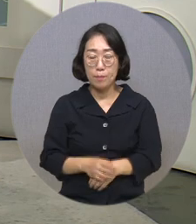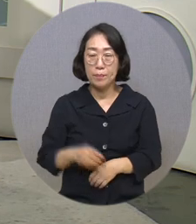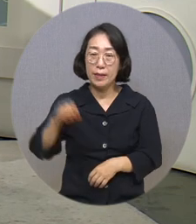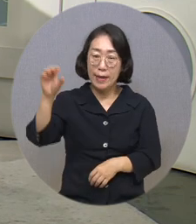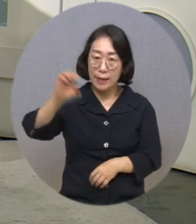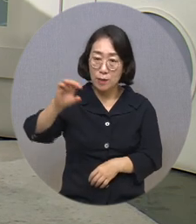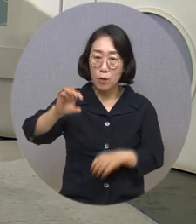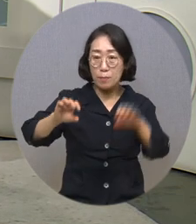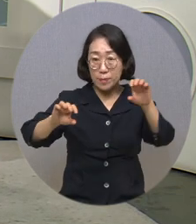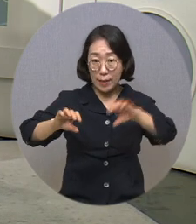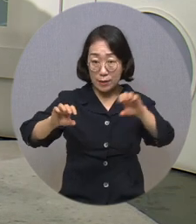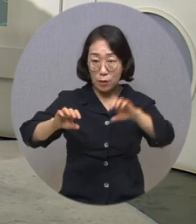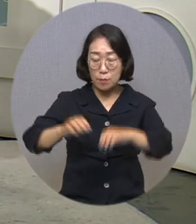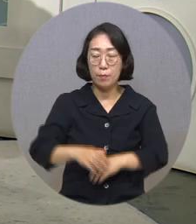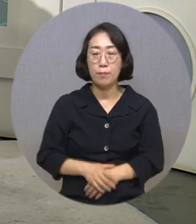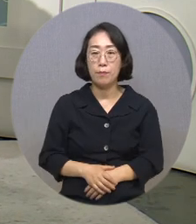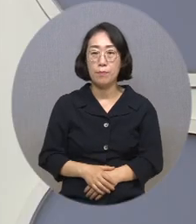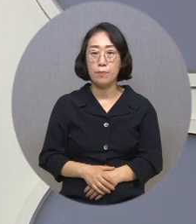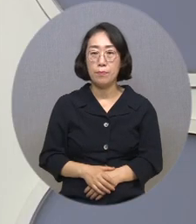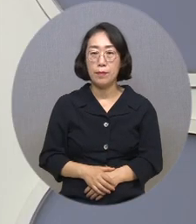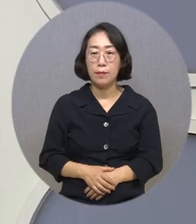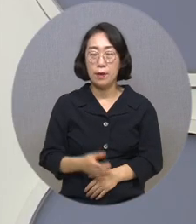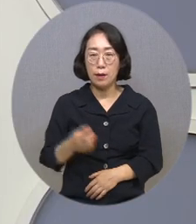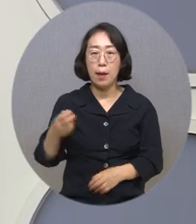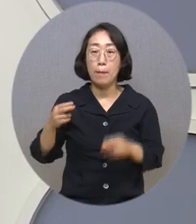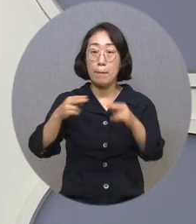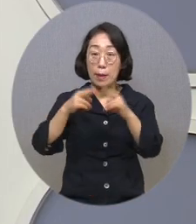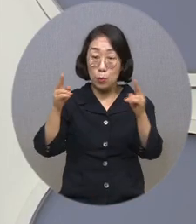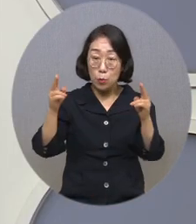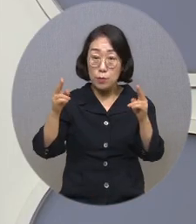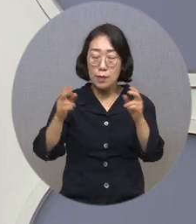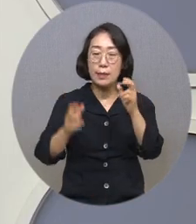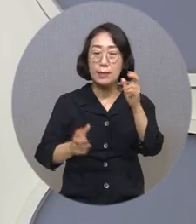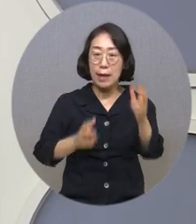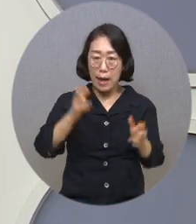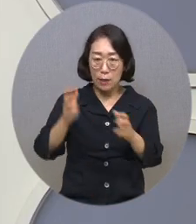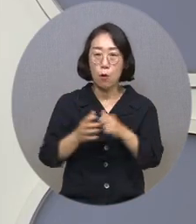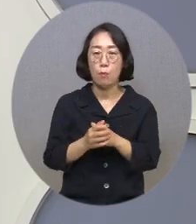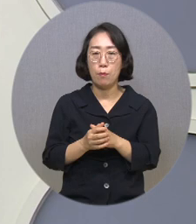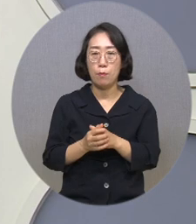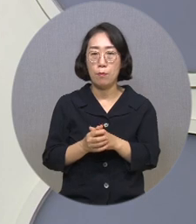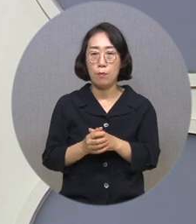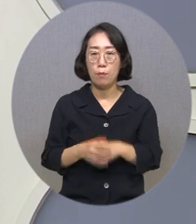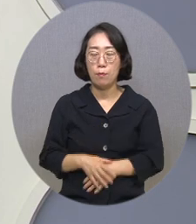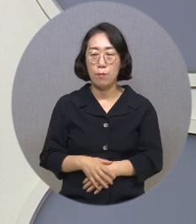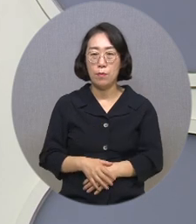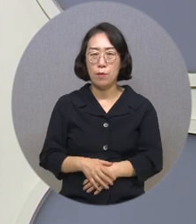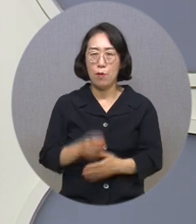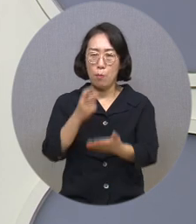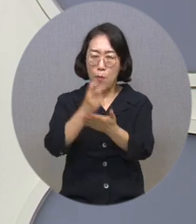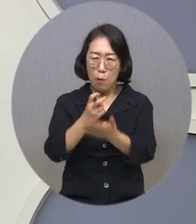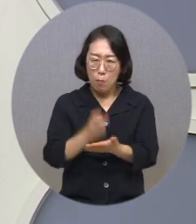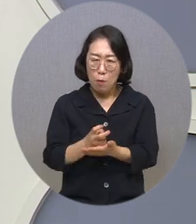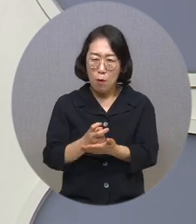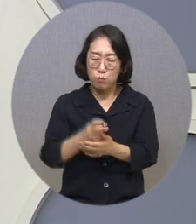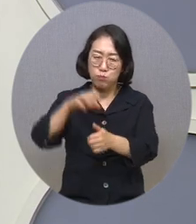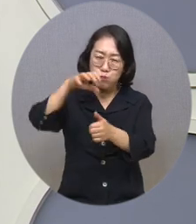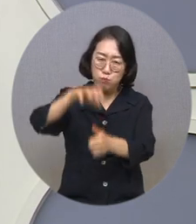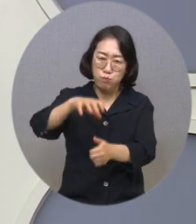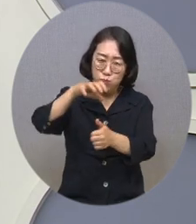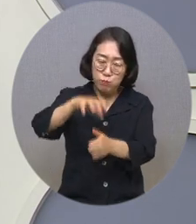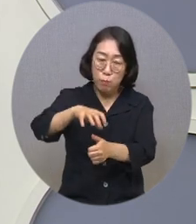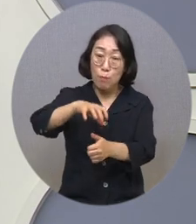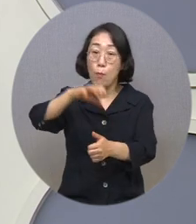해서, 아까 같은 이제 반도체 산업, 그래서 규제를 좀 대폭 혁파를 하고 풀고,